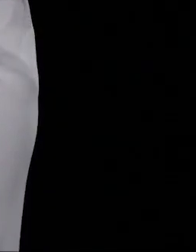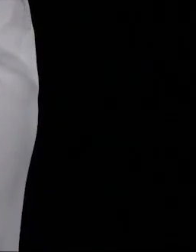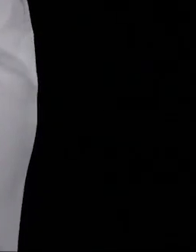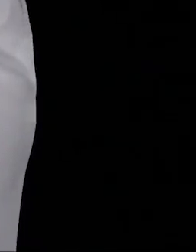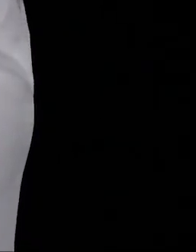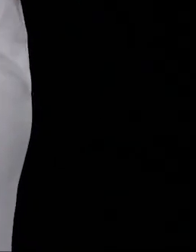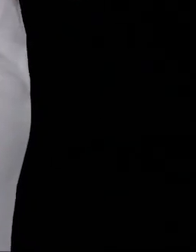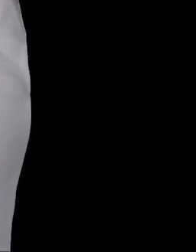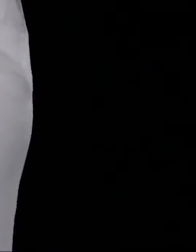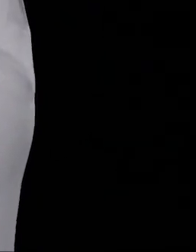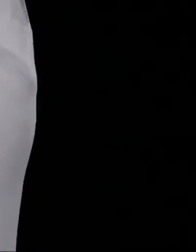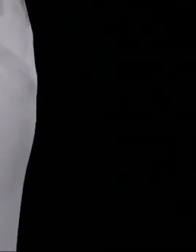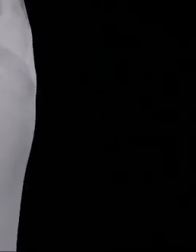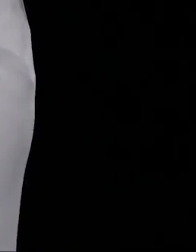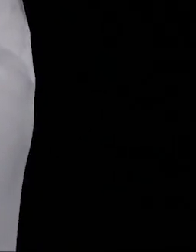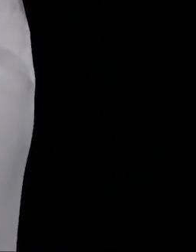뉴스 유튜브 구독으로 함께하세요